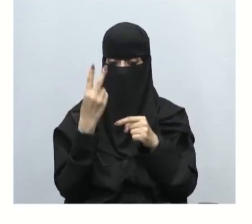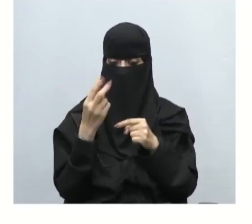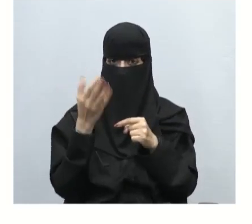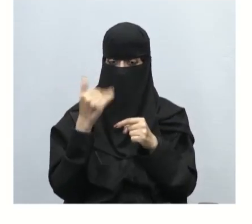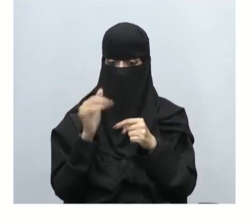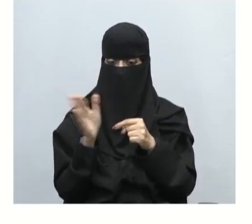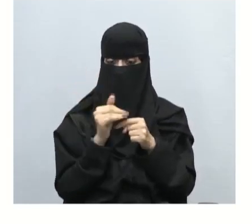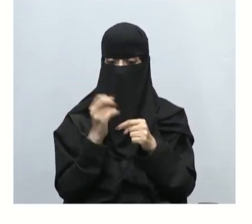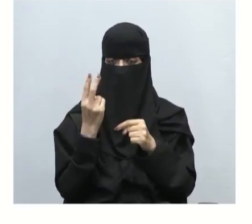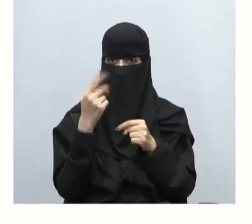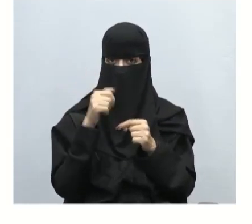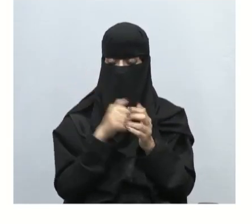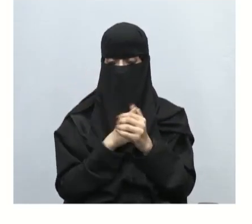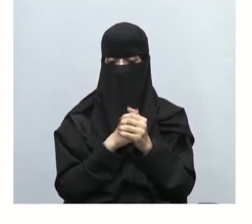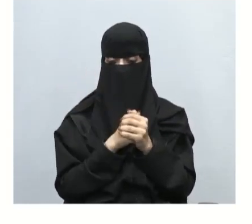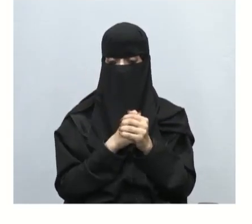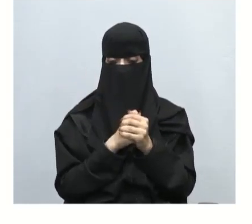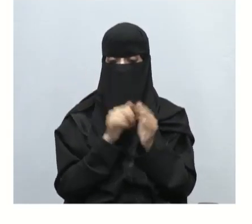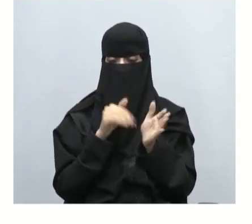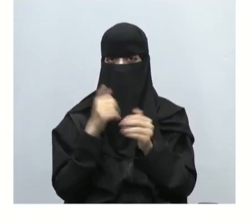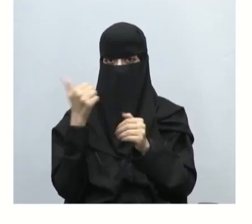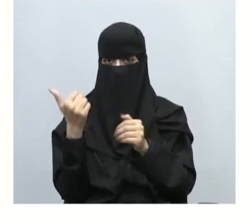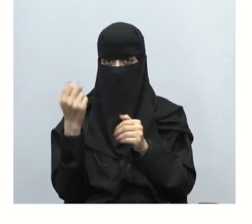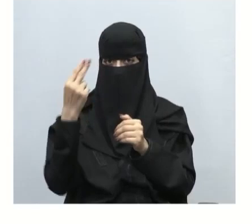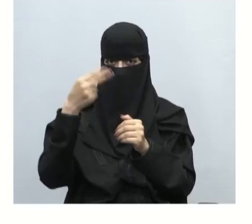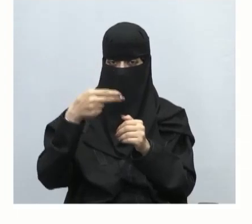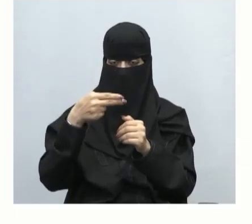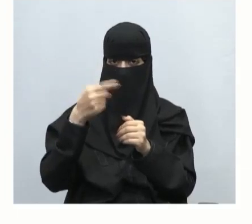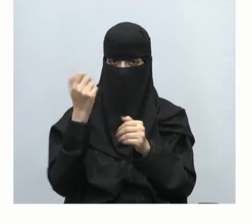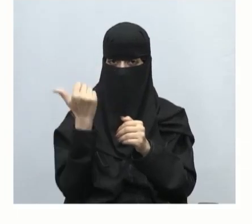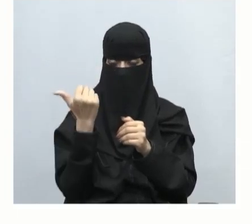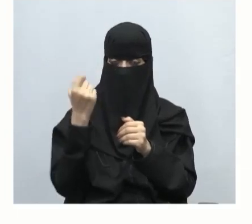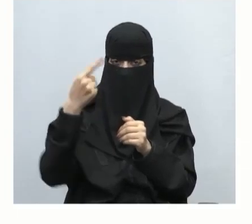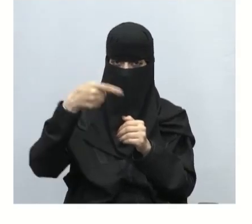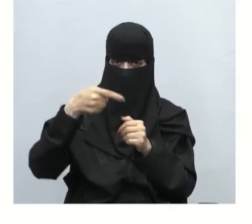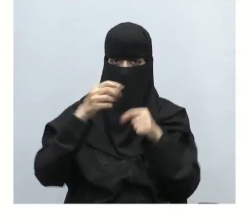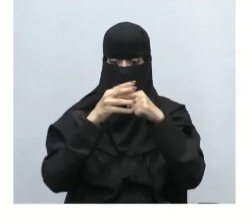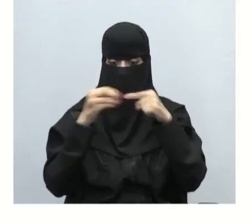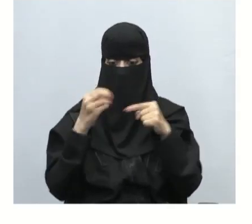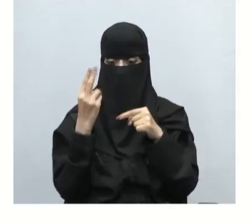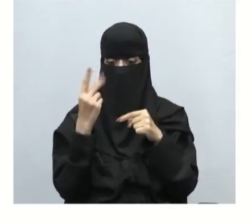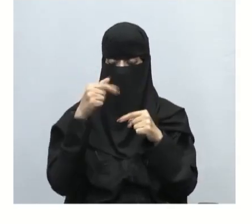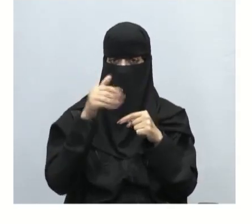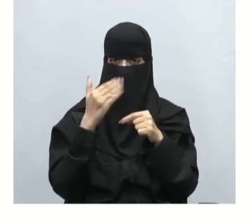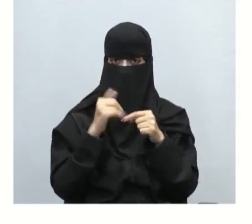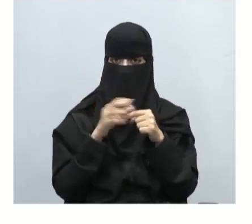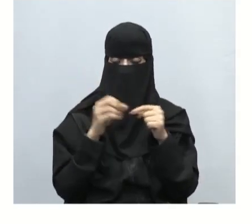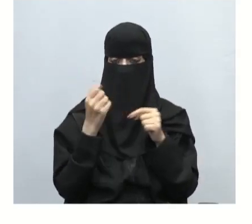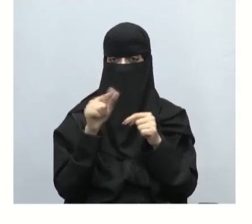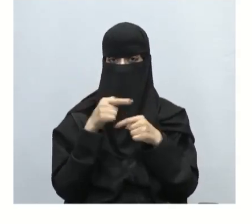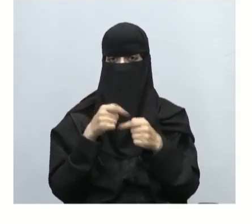12 ومن ثم مضافا اليها اثنان نعم بعد التبسيط سوف يصبح الناتج يساوي